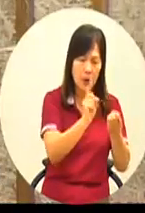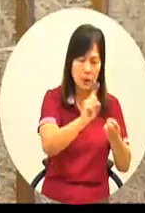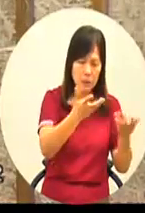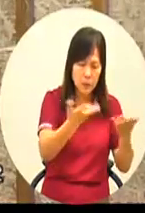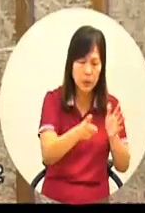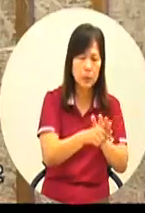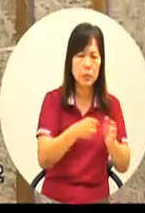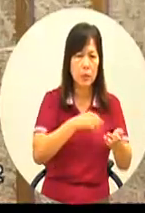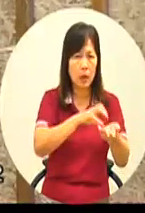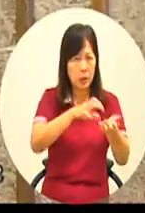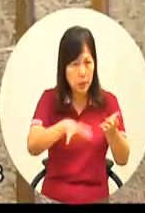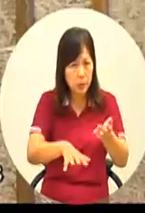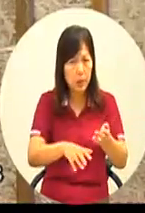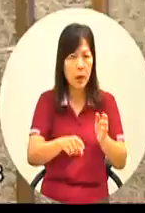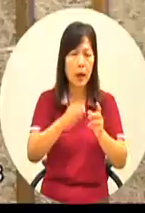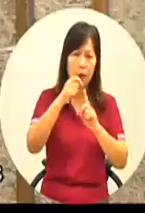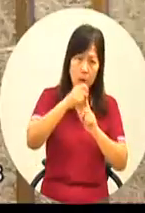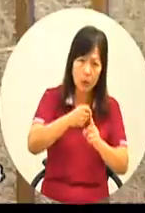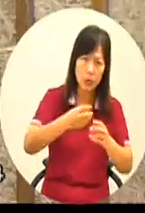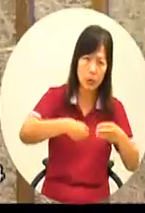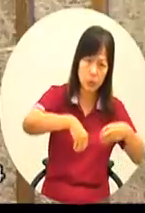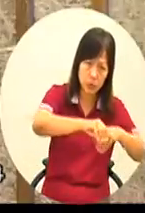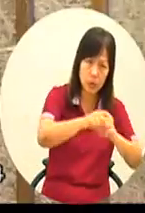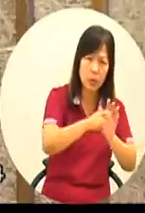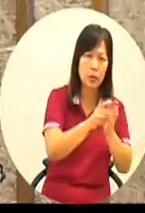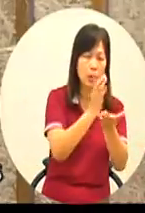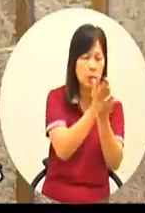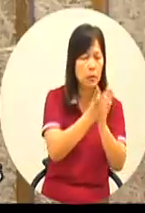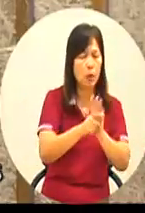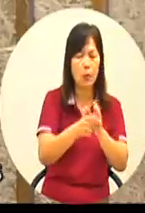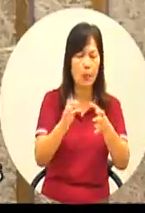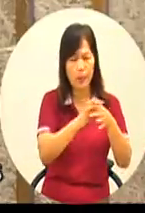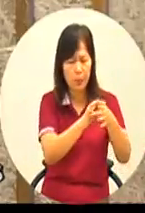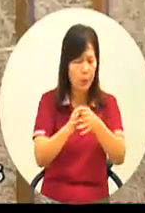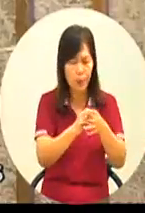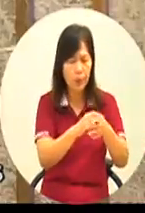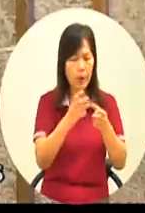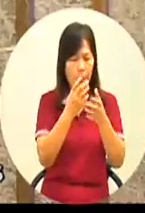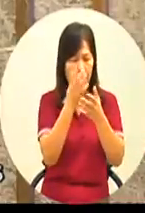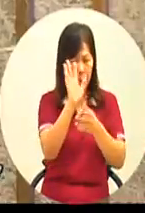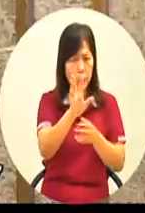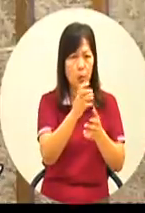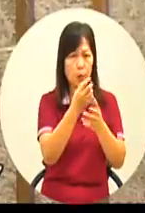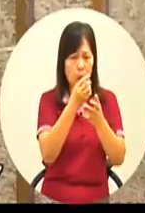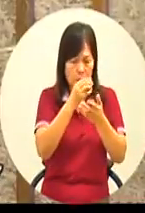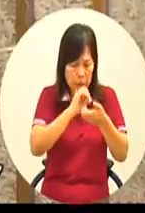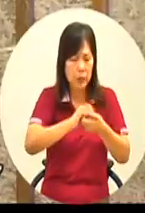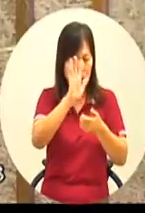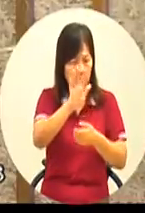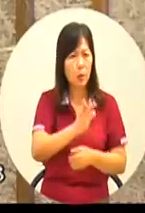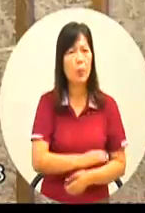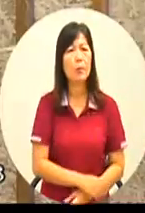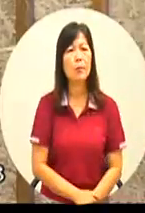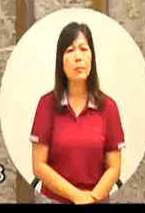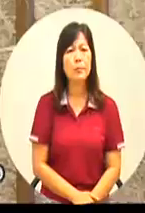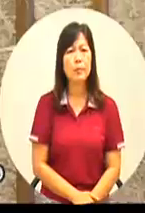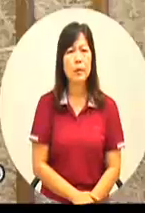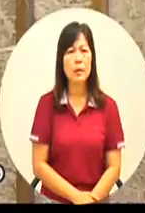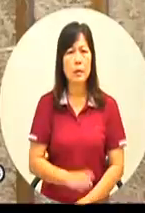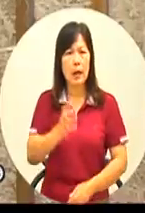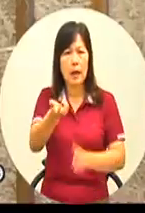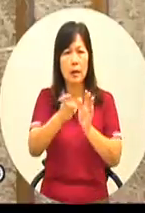建，包括我们的公车的捐赠、消防车的捐赠，各方面其实我们的往来其实一直都在保持一定的温度以上了哈。那针对议